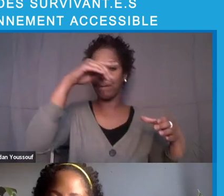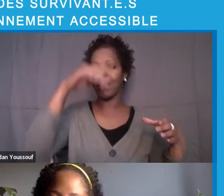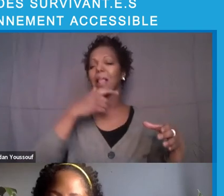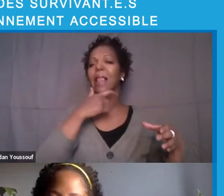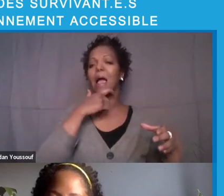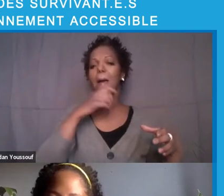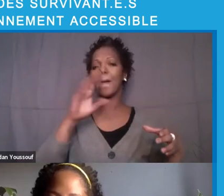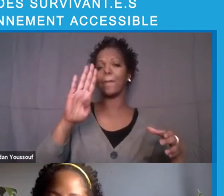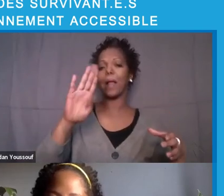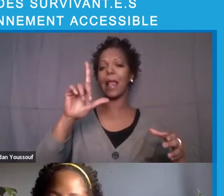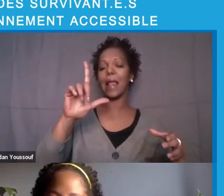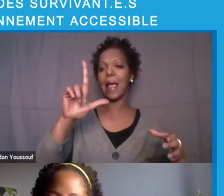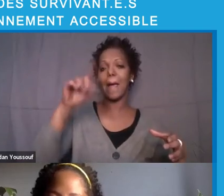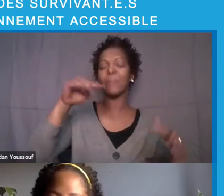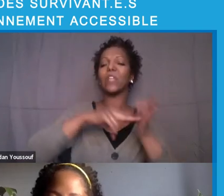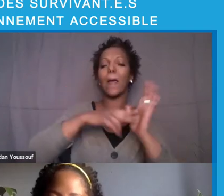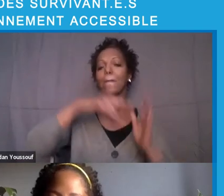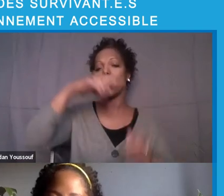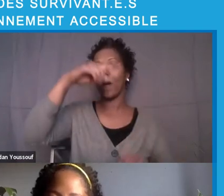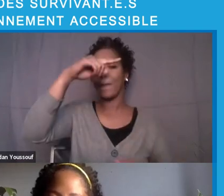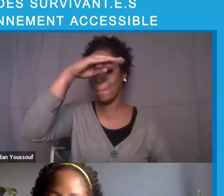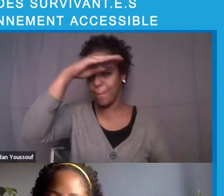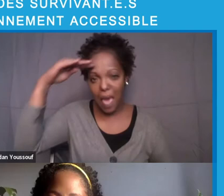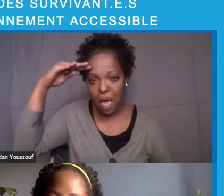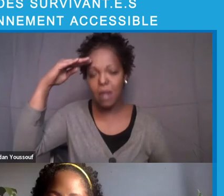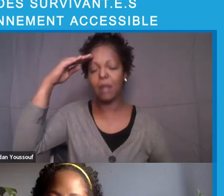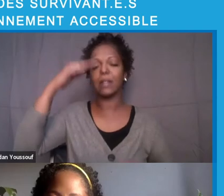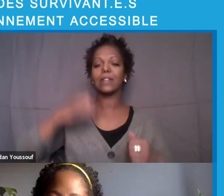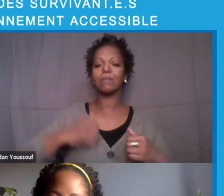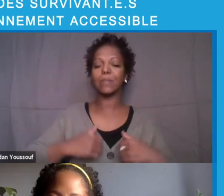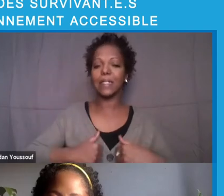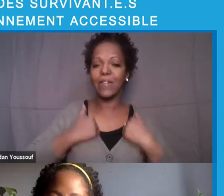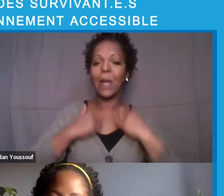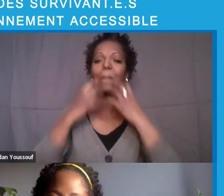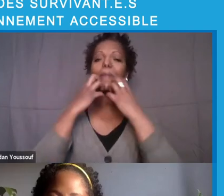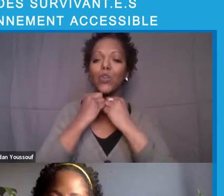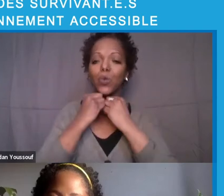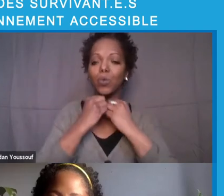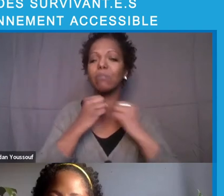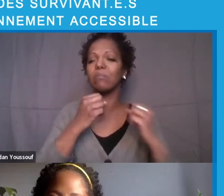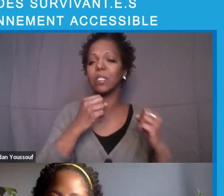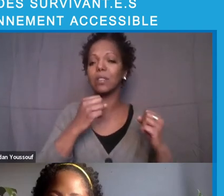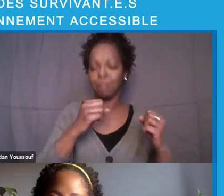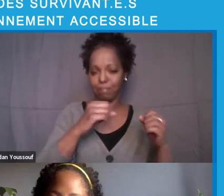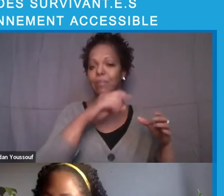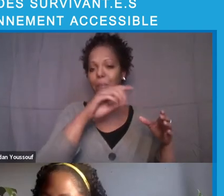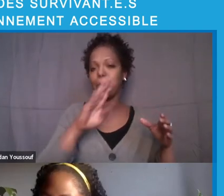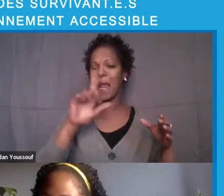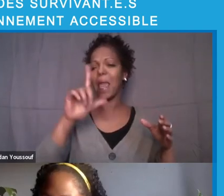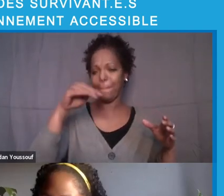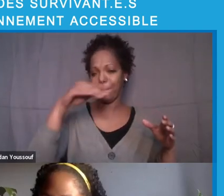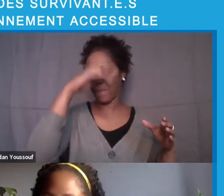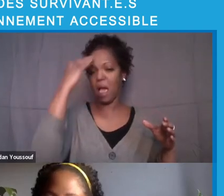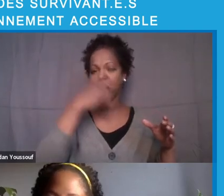de discrimination. OK, pour les femmes,